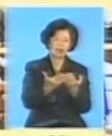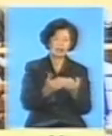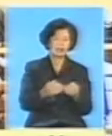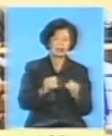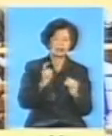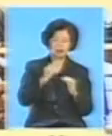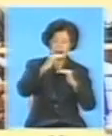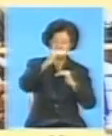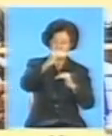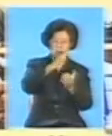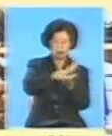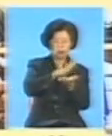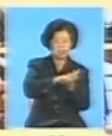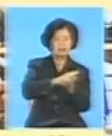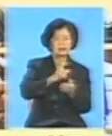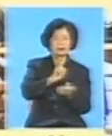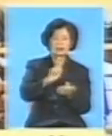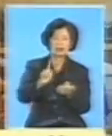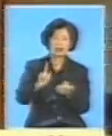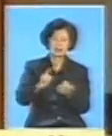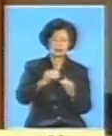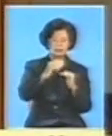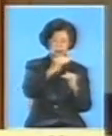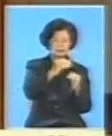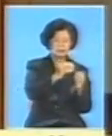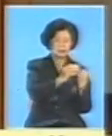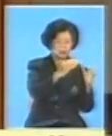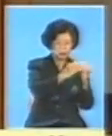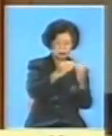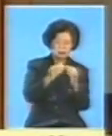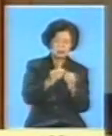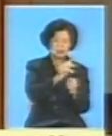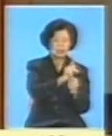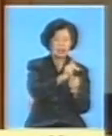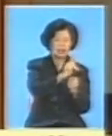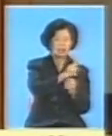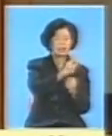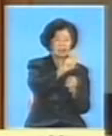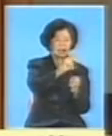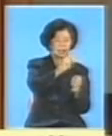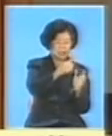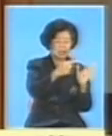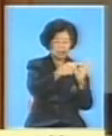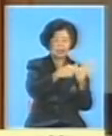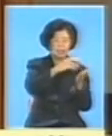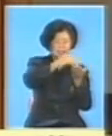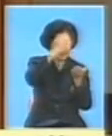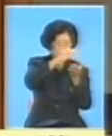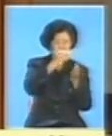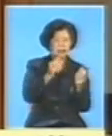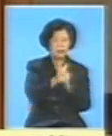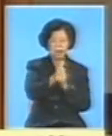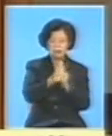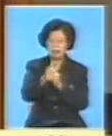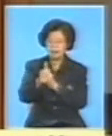างเช่นบางโรงเรียนบางสถานศึกษาก็กำหนดคณะไว้7-8คณะ10คณะไอ้บางคณะก็เรียนไปได้ไงก็ผ่านได้ผ่านบ